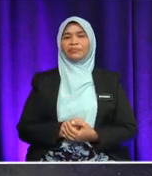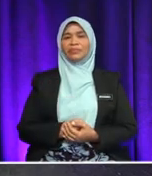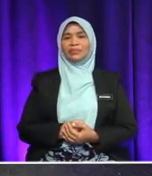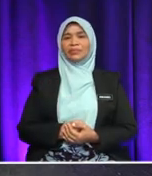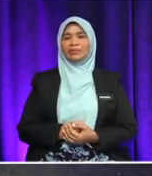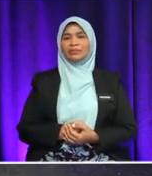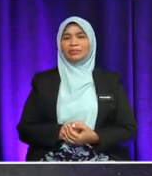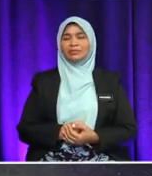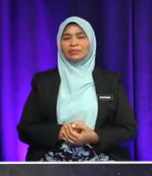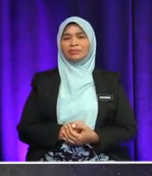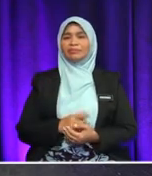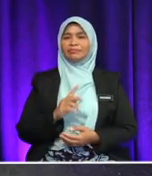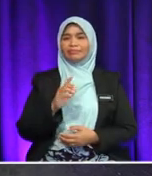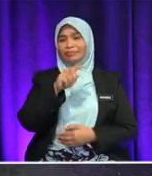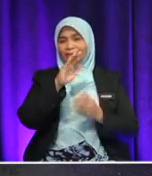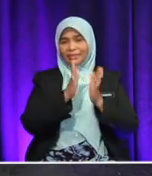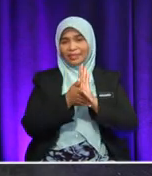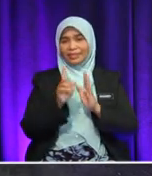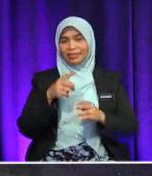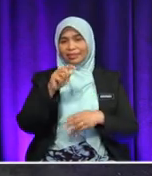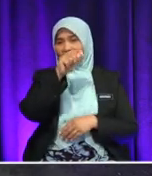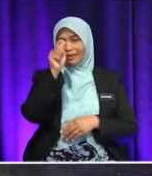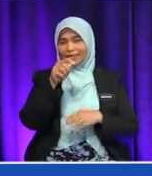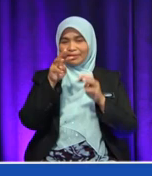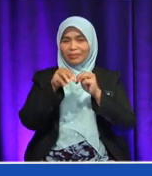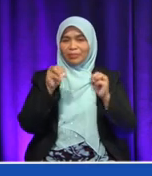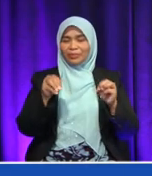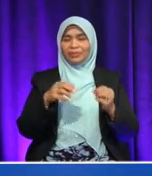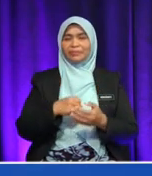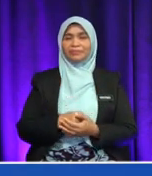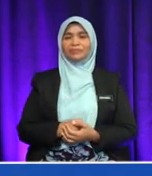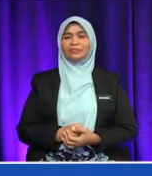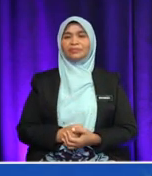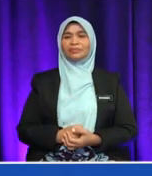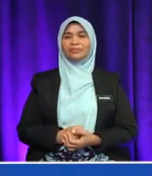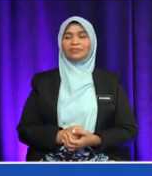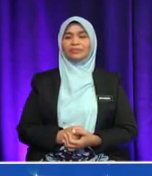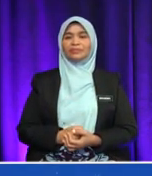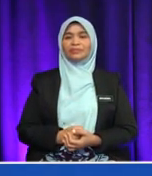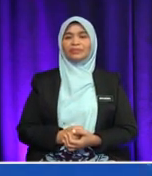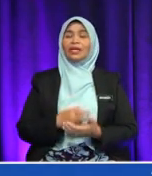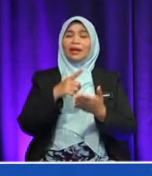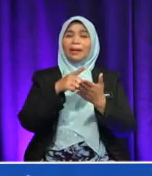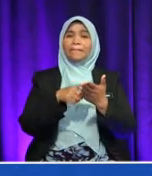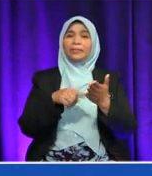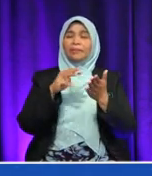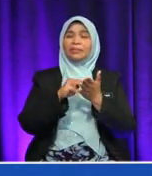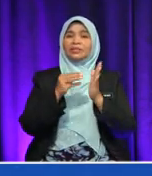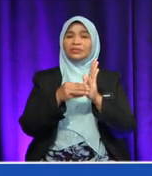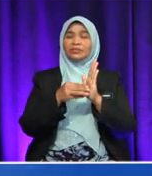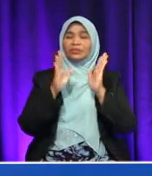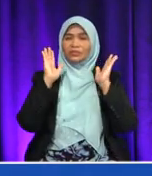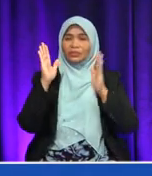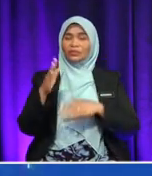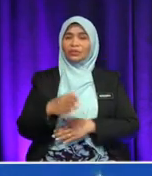dengan Putri Amani Putri Amani itulah balik Apa maksud Apa maksud